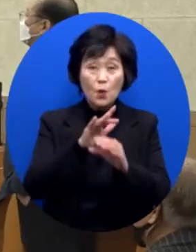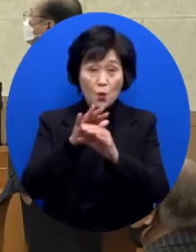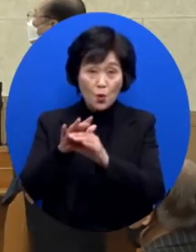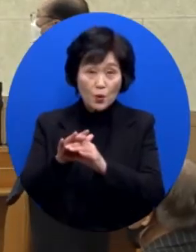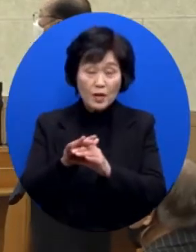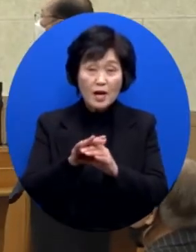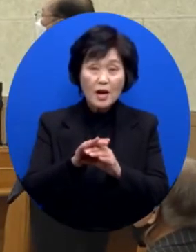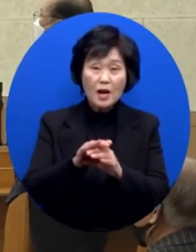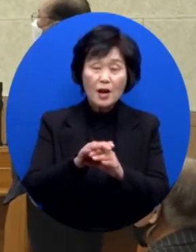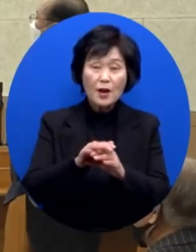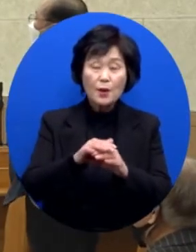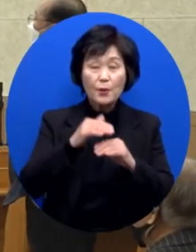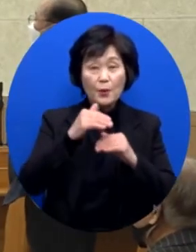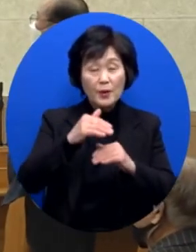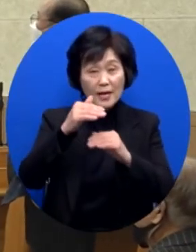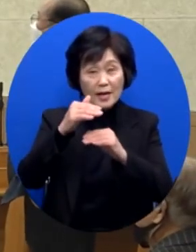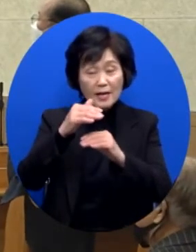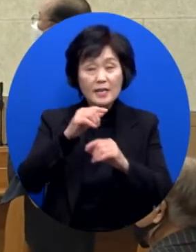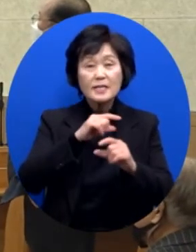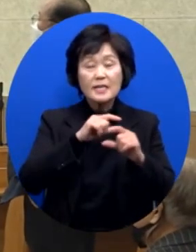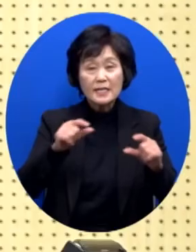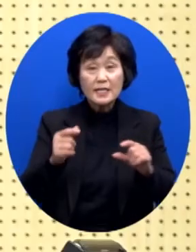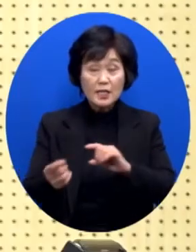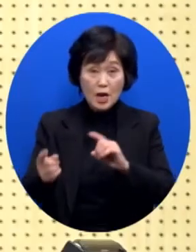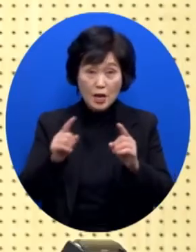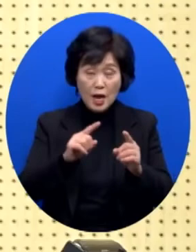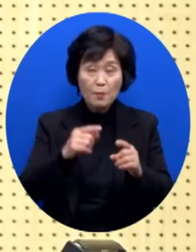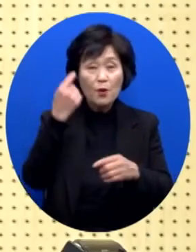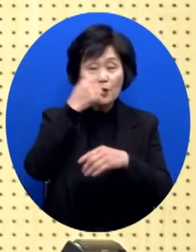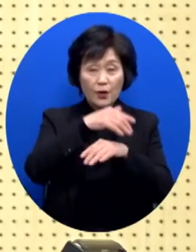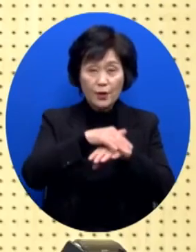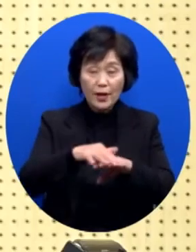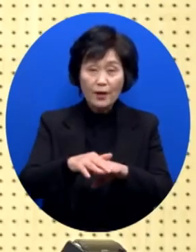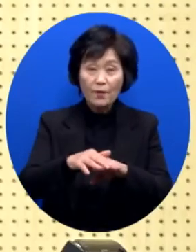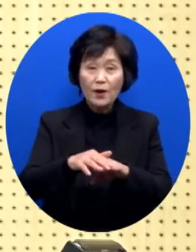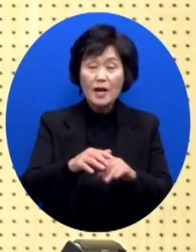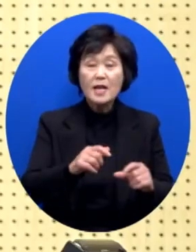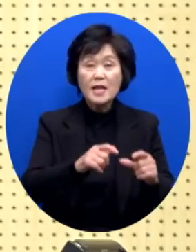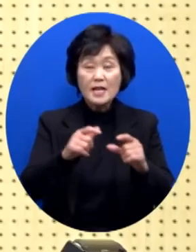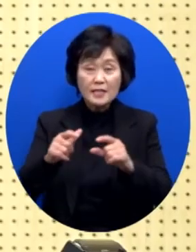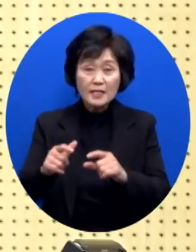일상 회복 이행 계획과 지역 현안에 대한 질의 응답 시간을 가졌습니다